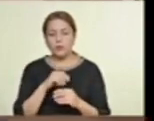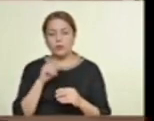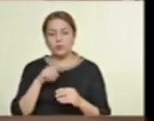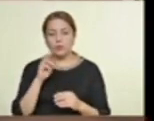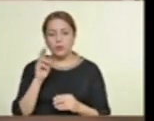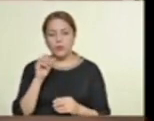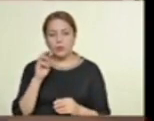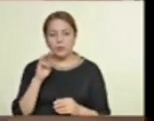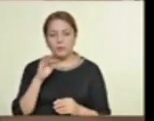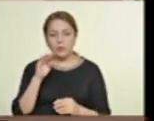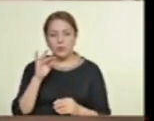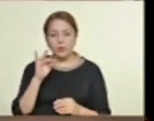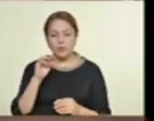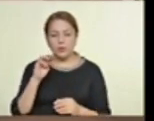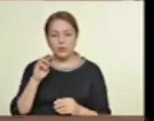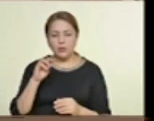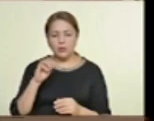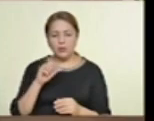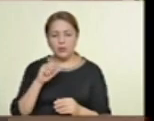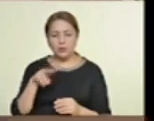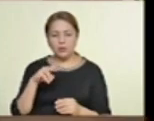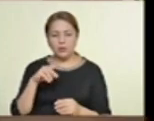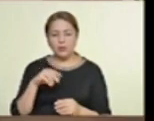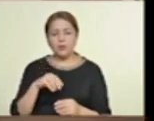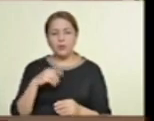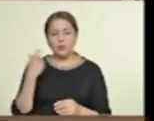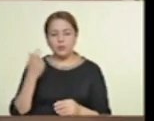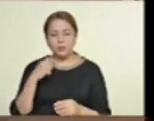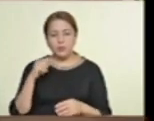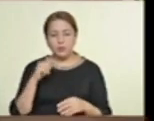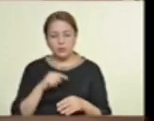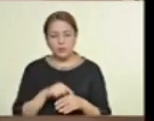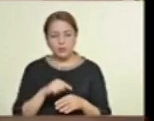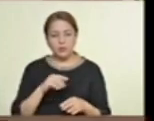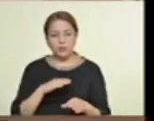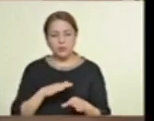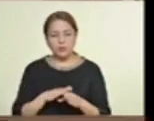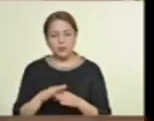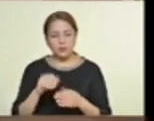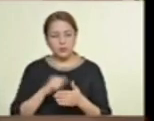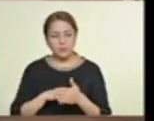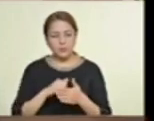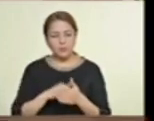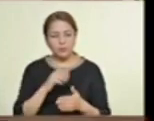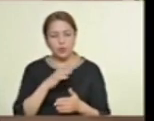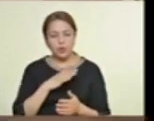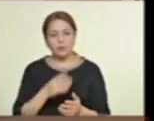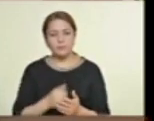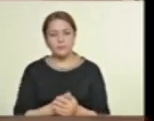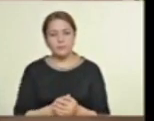xo'jalikka ta'sir etuvchi, ya'ni tovar xo'jaligini yuzaga kelishiga sababchi bo'lgan ekan.